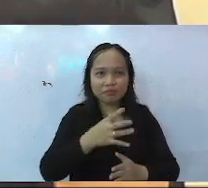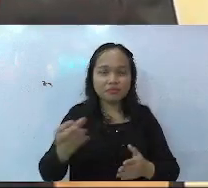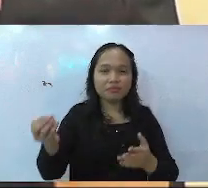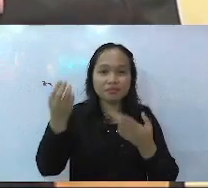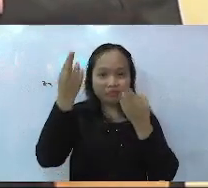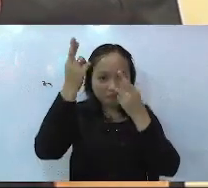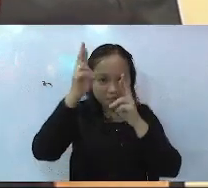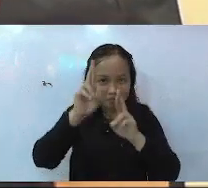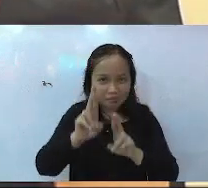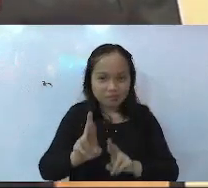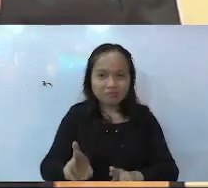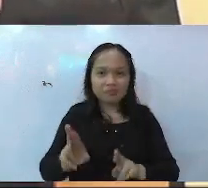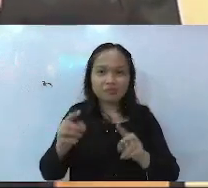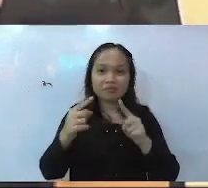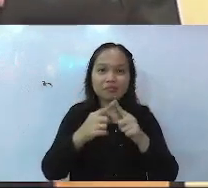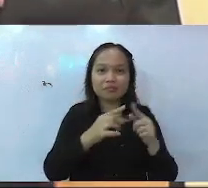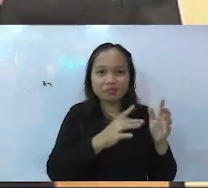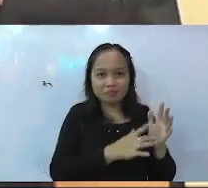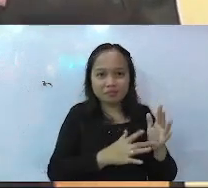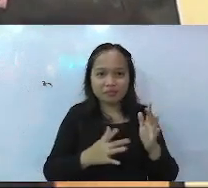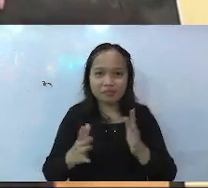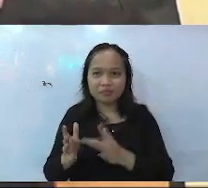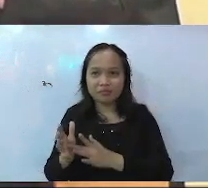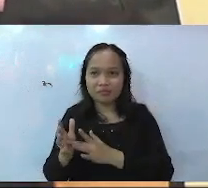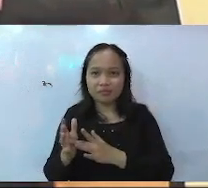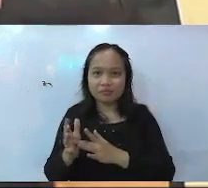paggalang kay kristong